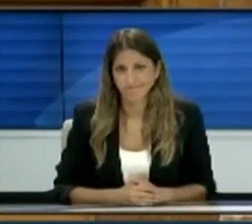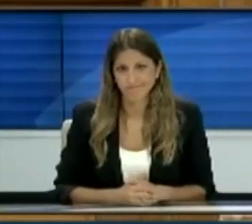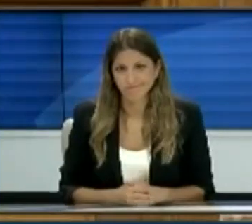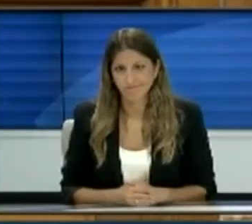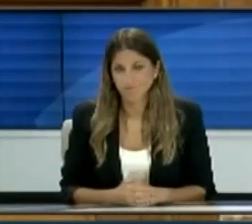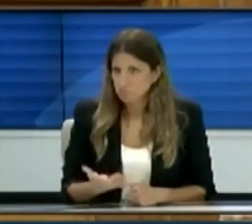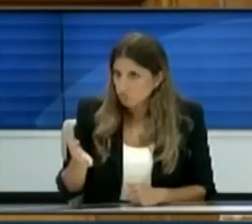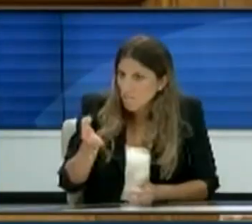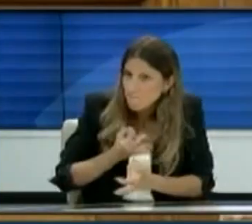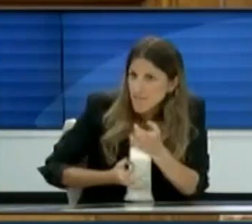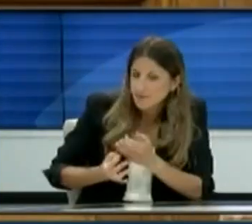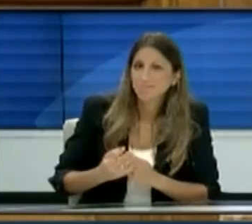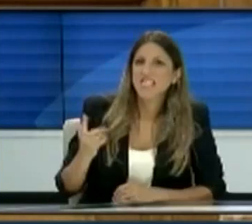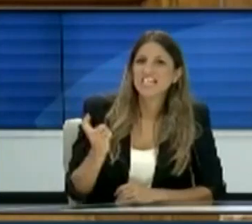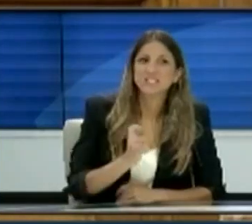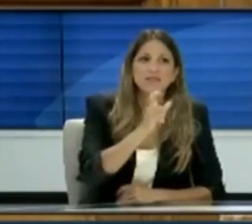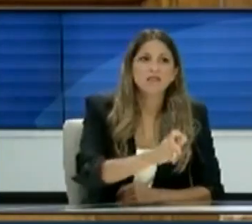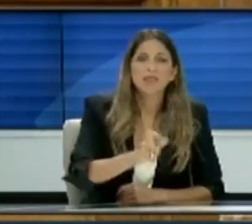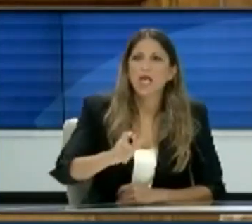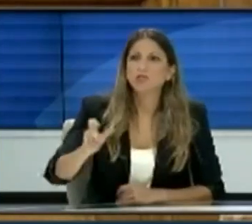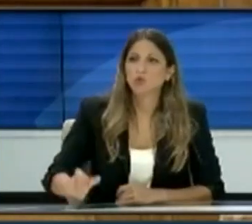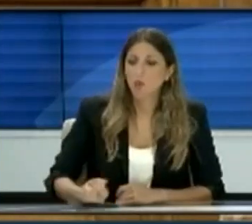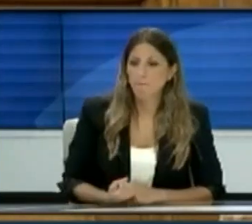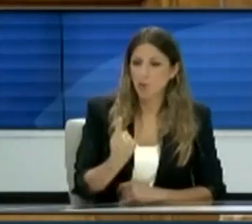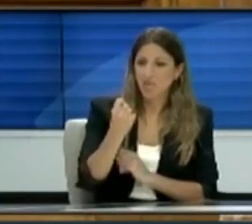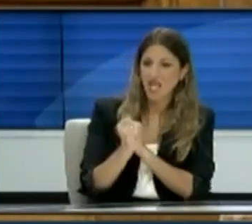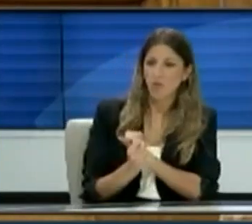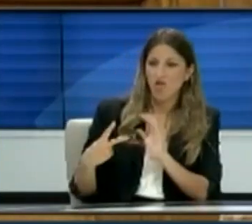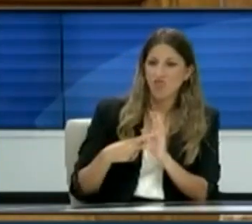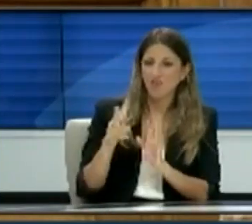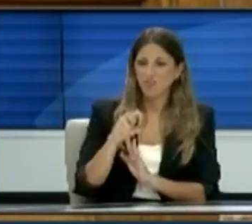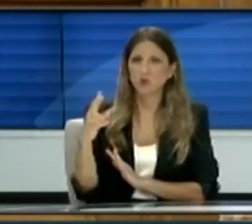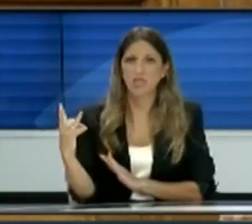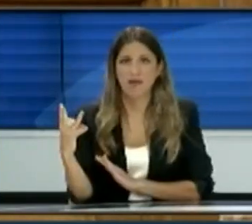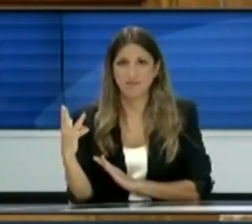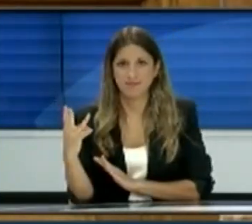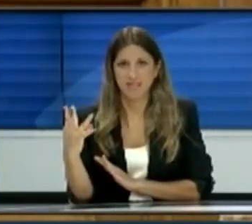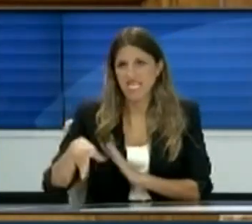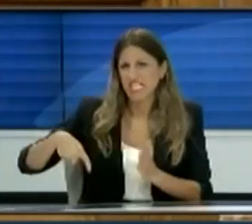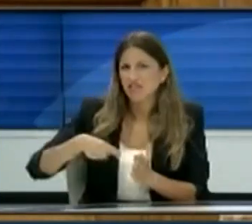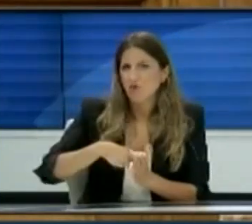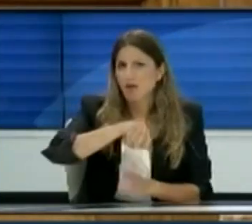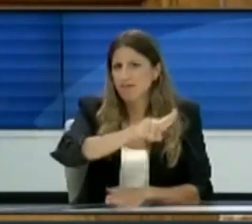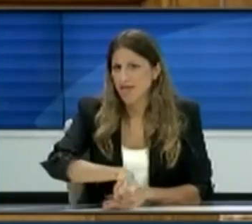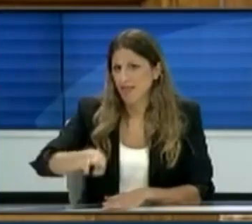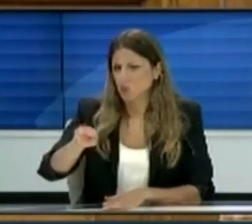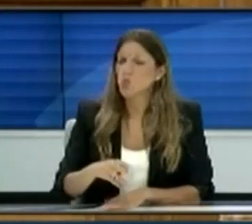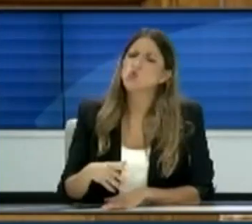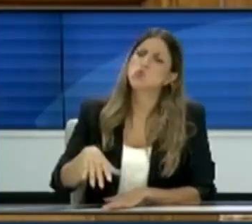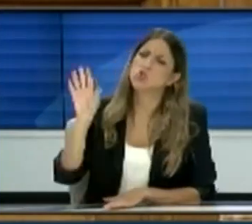Βγείτε και πείτε στους συνταξιούχους όχι 1η-1η του 23 η κατάργηση φοράς αλληλεγγύης, έστω για αυτούς που σας